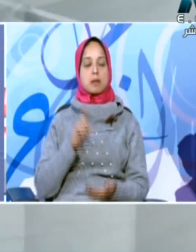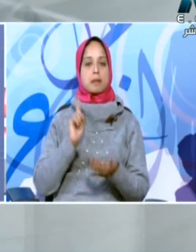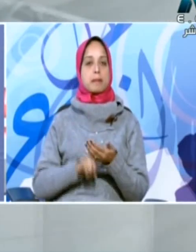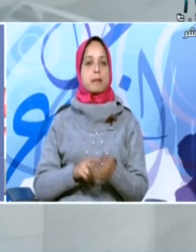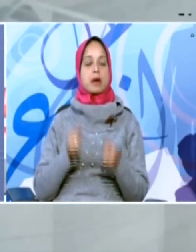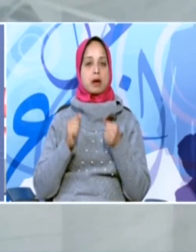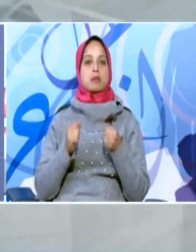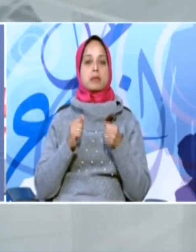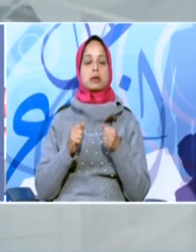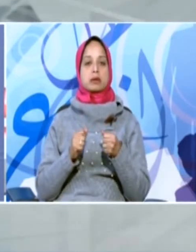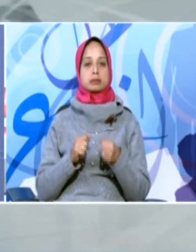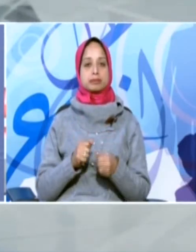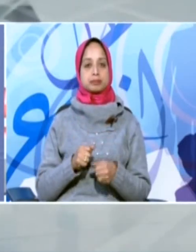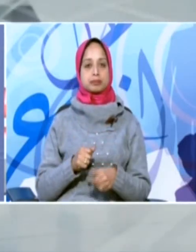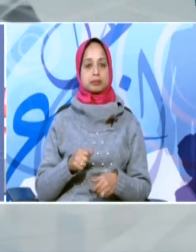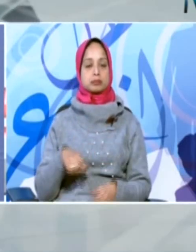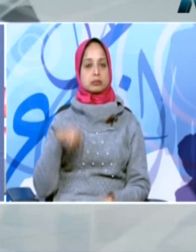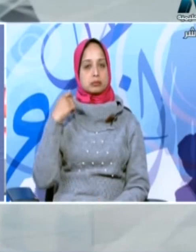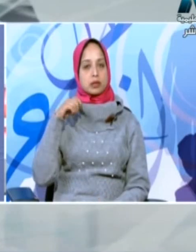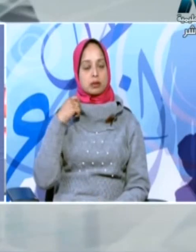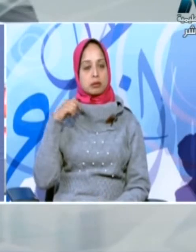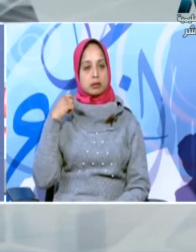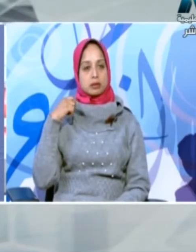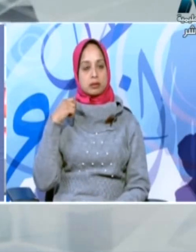عندي وزارة